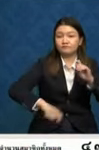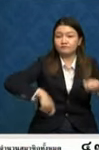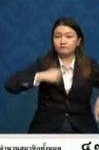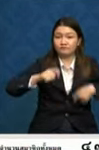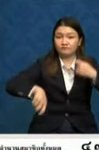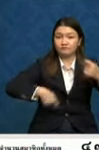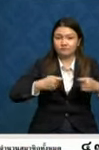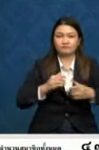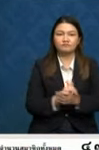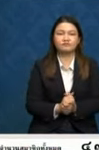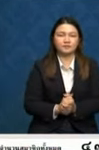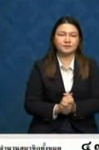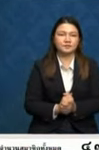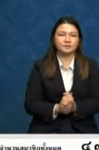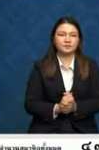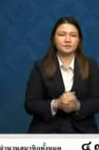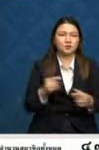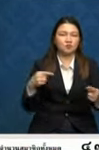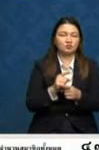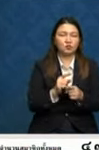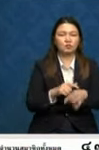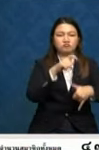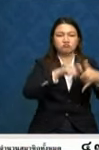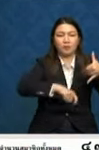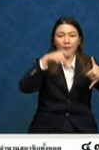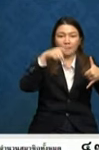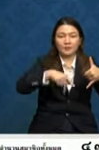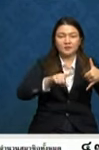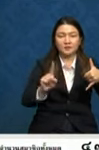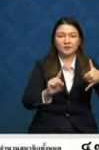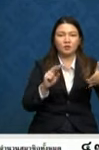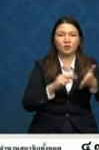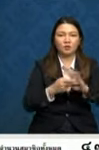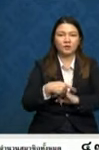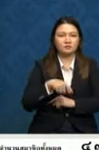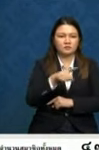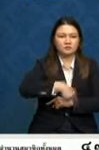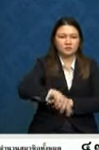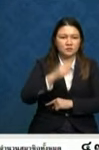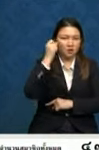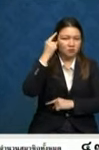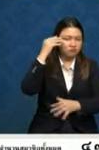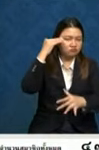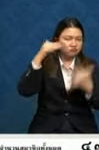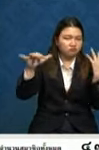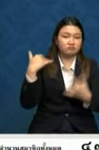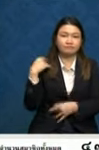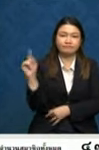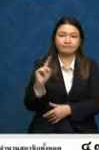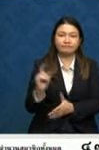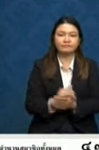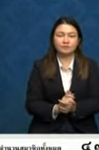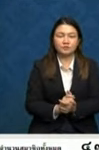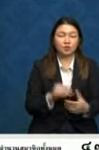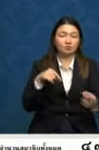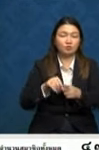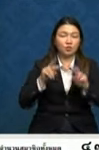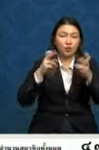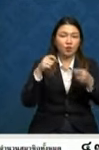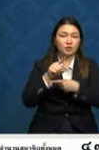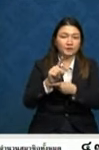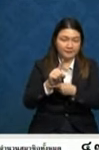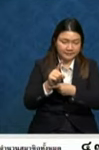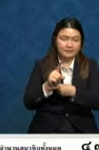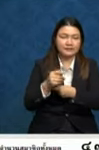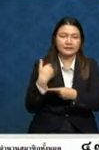รัฐบาลนะครับซึ่งมีอาจจะมีความเข้าใจที่คาดเคลื่อนนะครับในประเด็นว่ามีการตั้งงบประมาณม